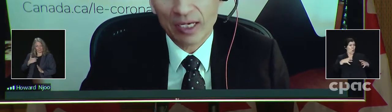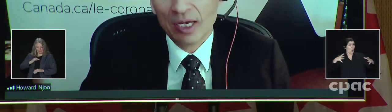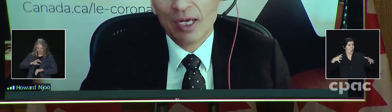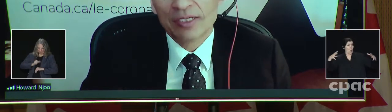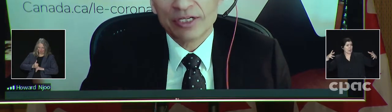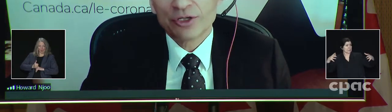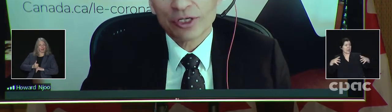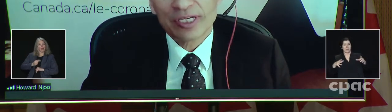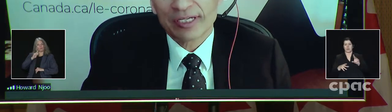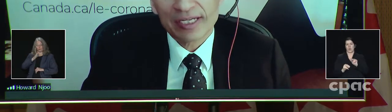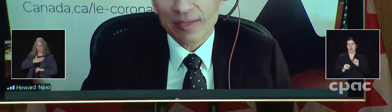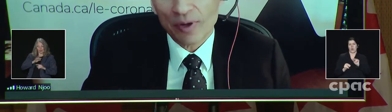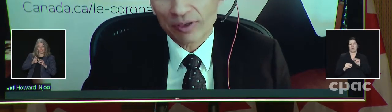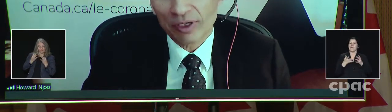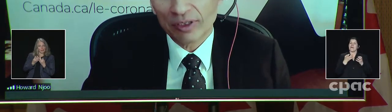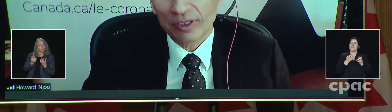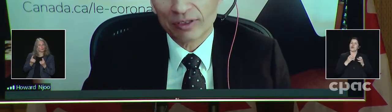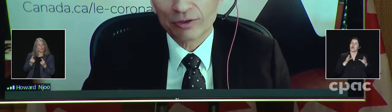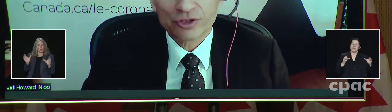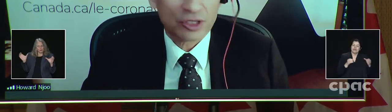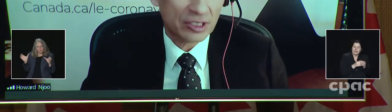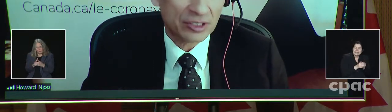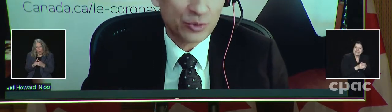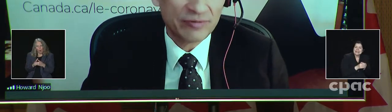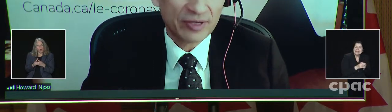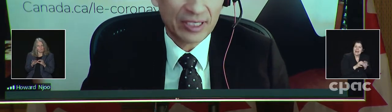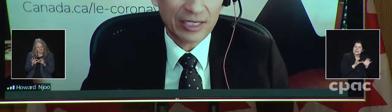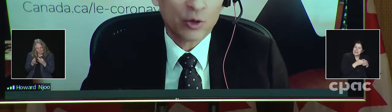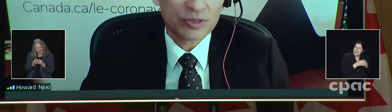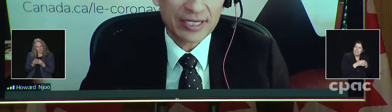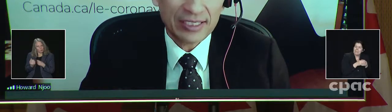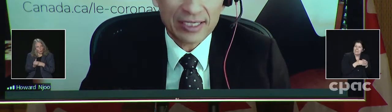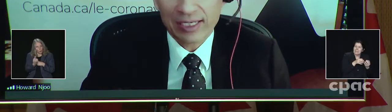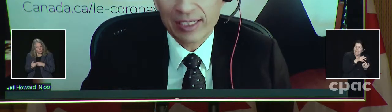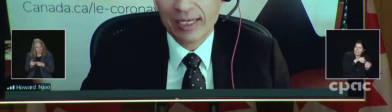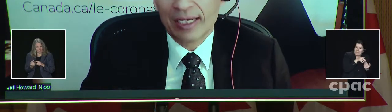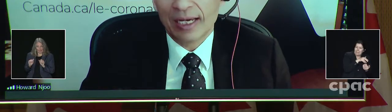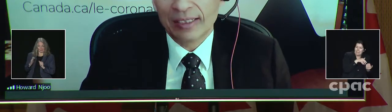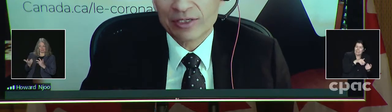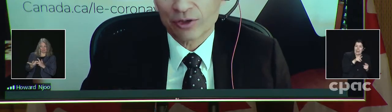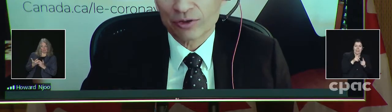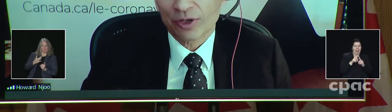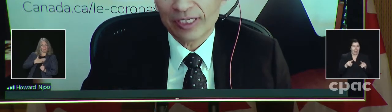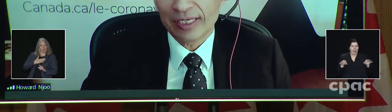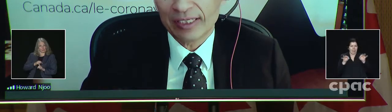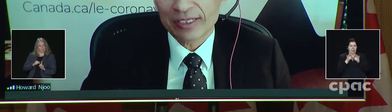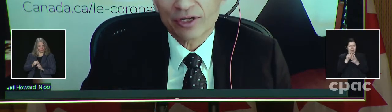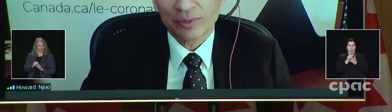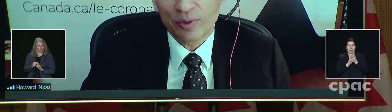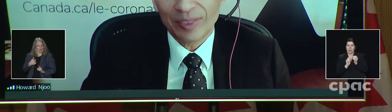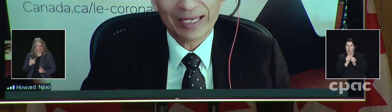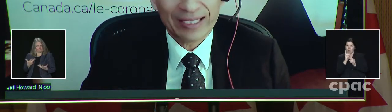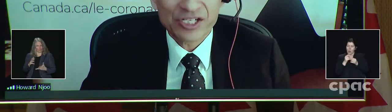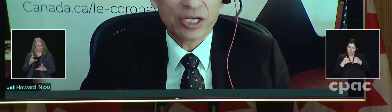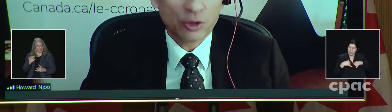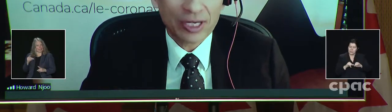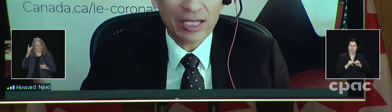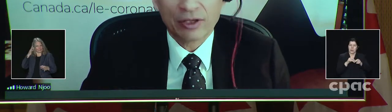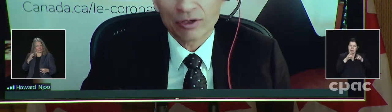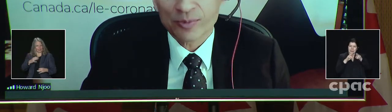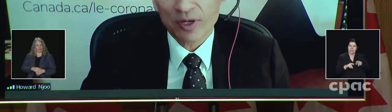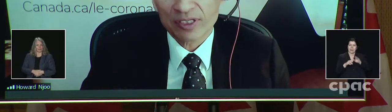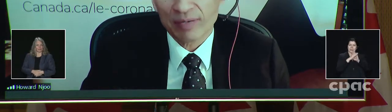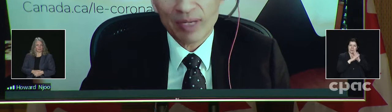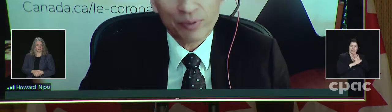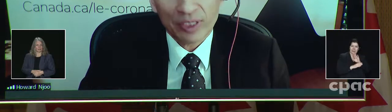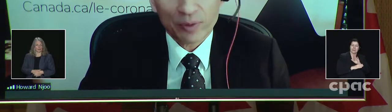Mais c'est sûr, c'est très important de toujours suivre les consignes des autorités de santé publique à l'échelle locale.